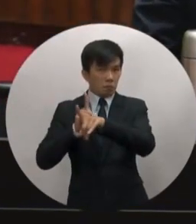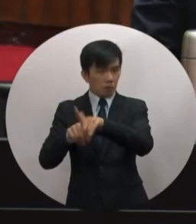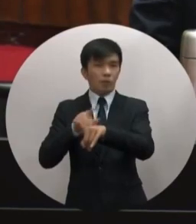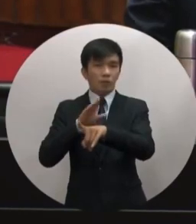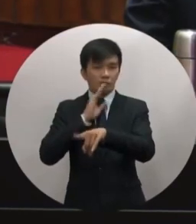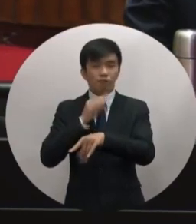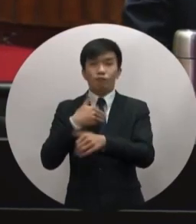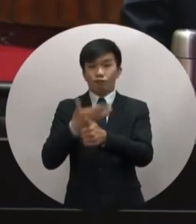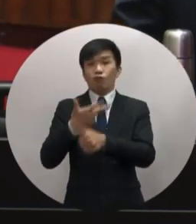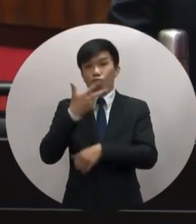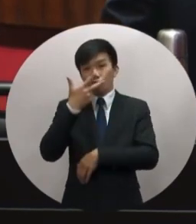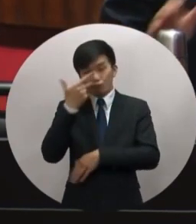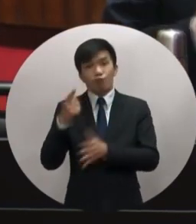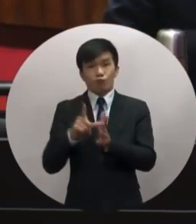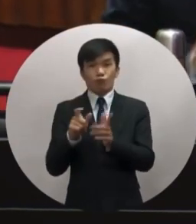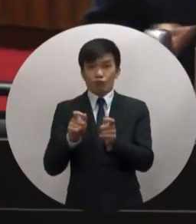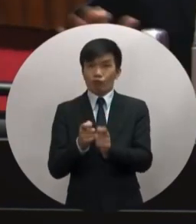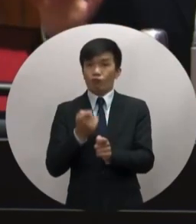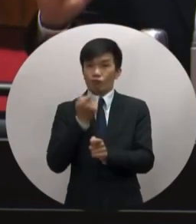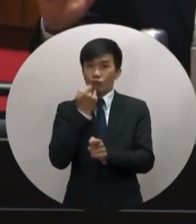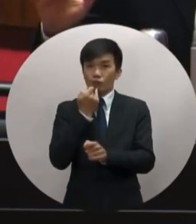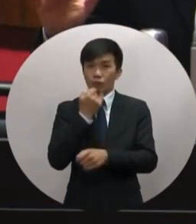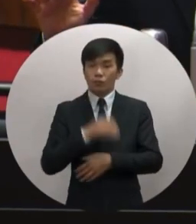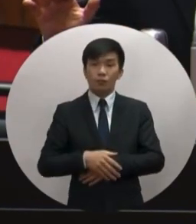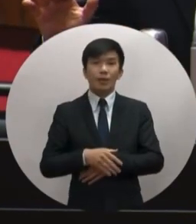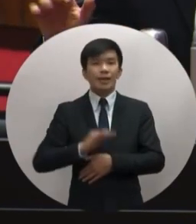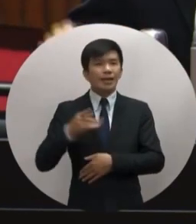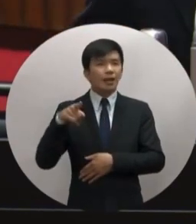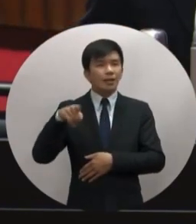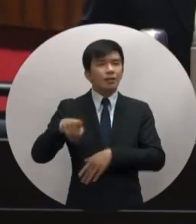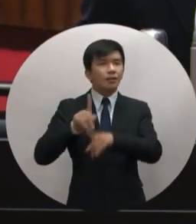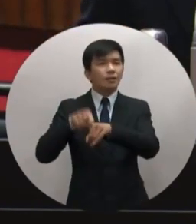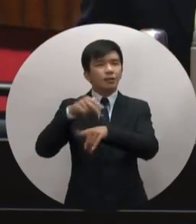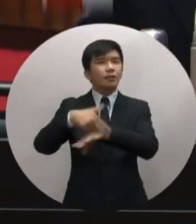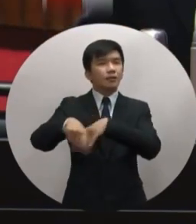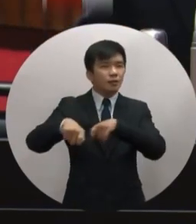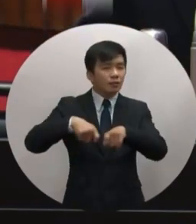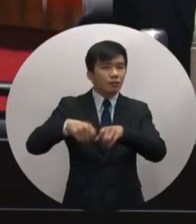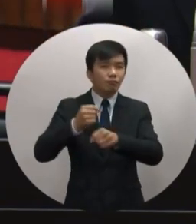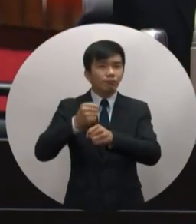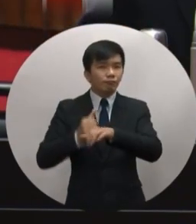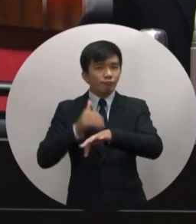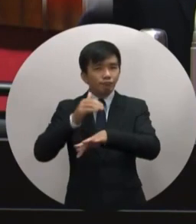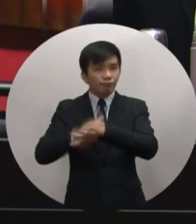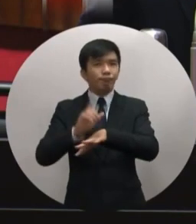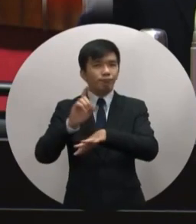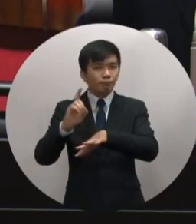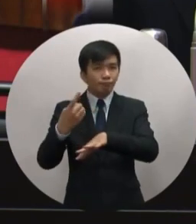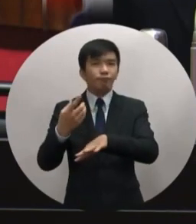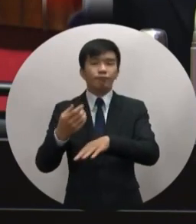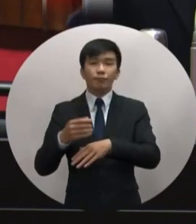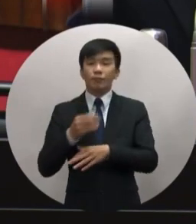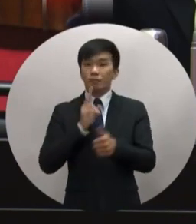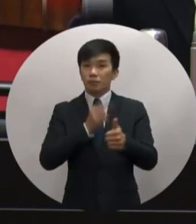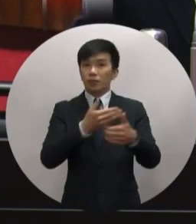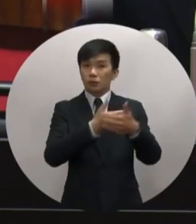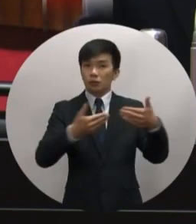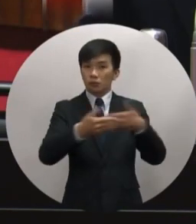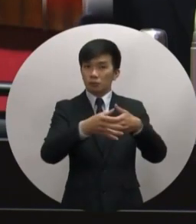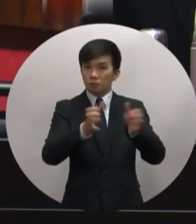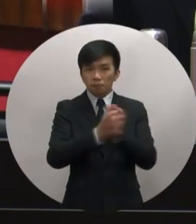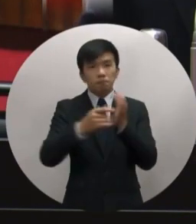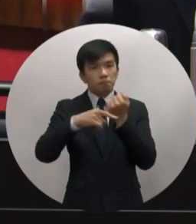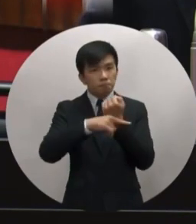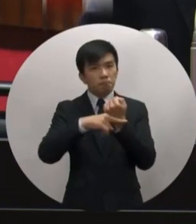而有效等等那相關的配套措施怎麼樣子能夠到位那我請交通部這個